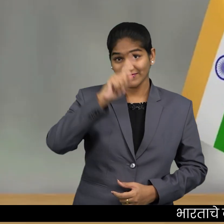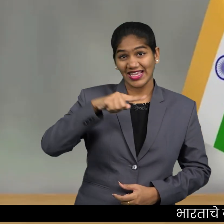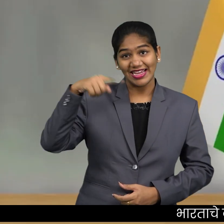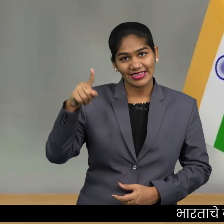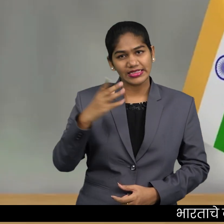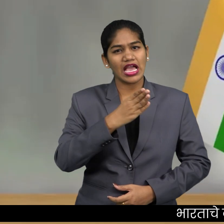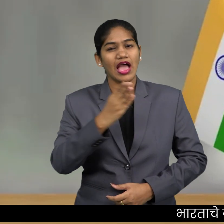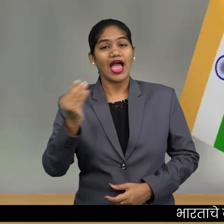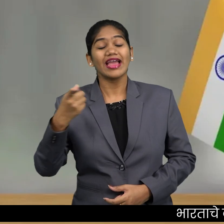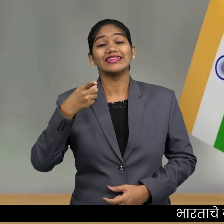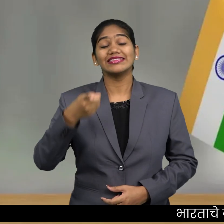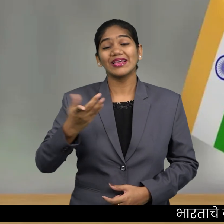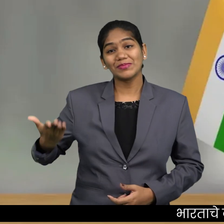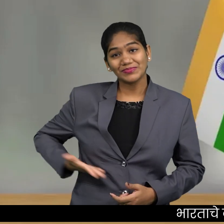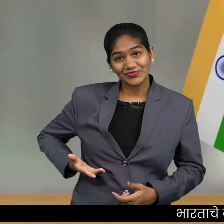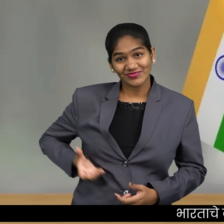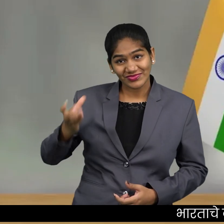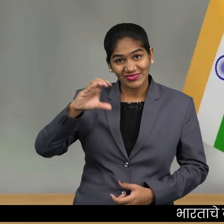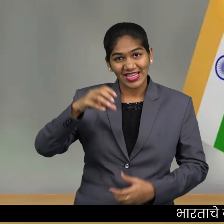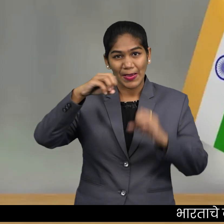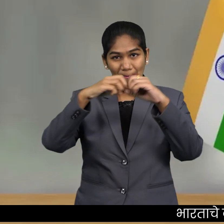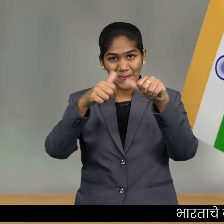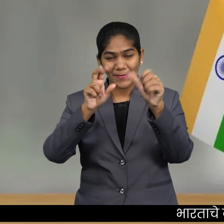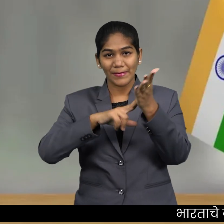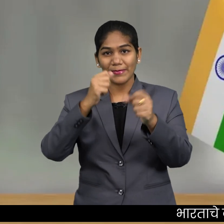भारताचे बांगलादेशशी संबंध.